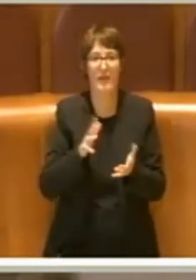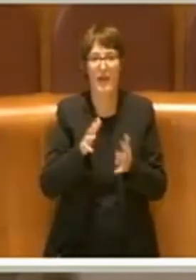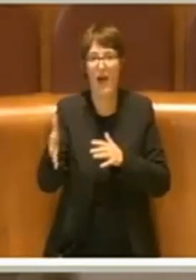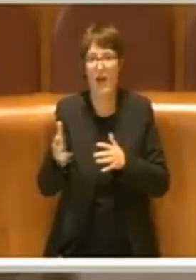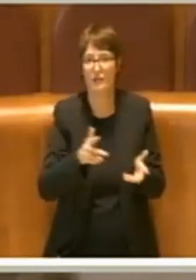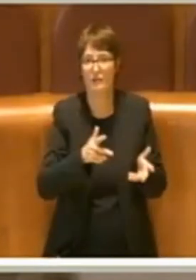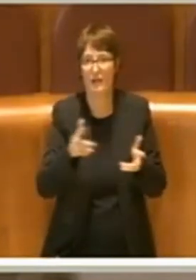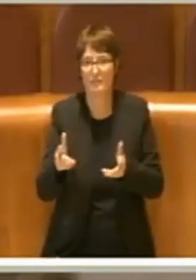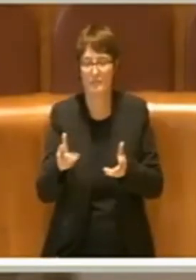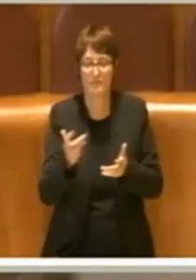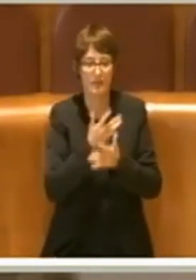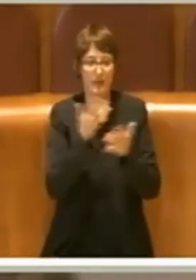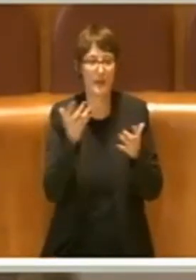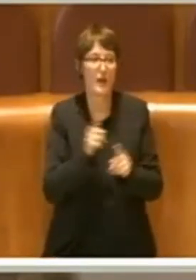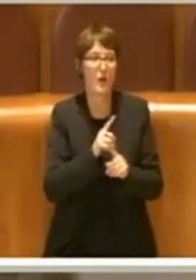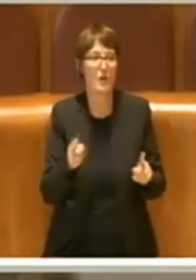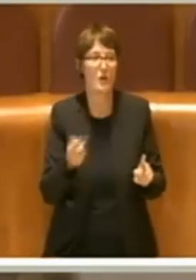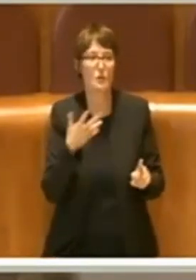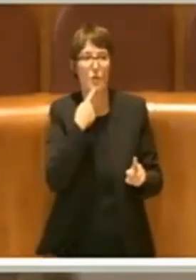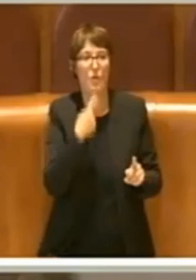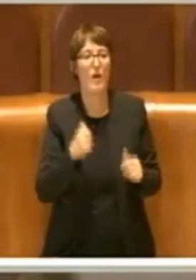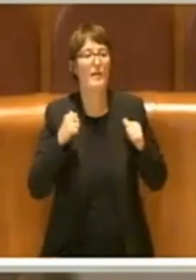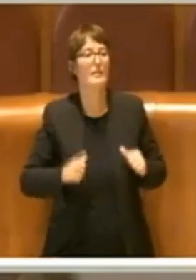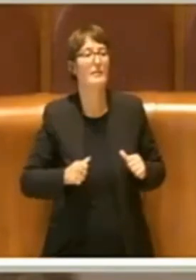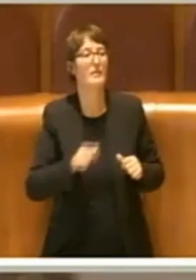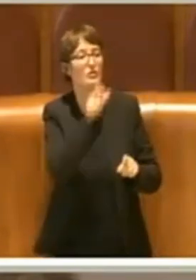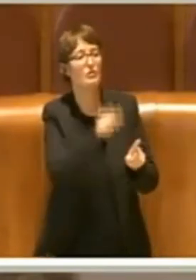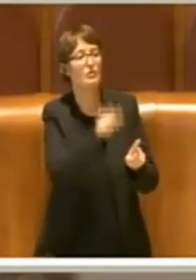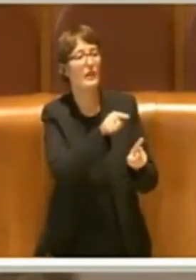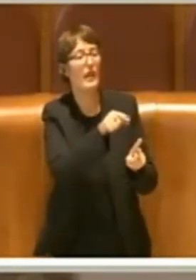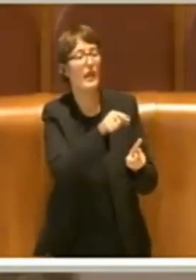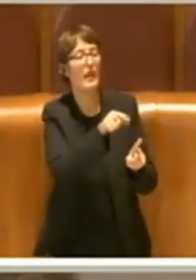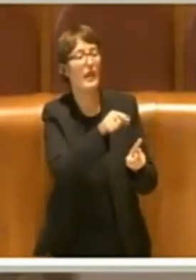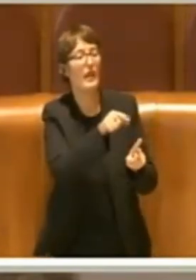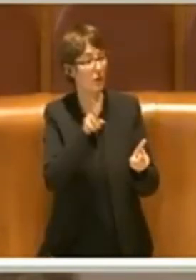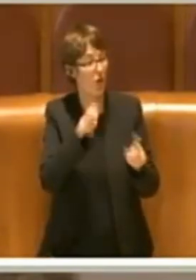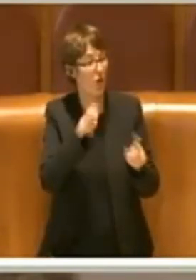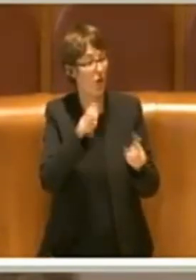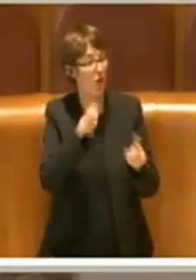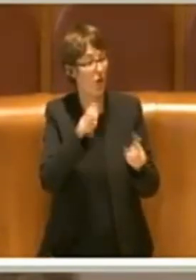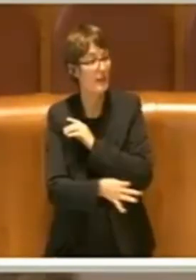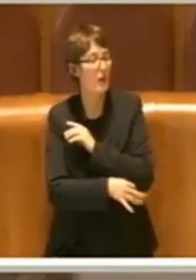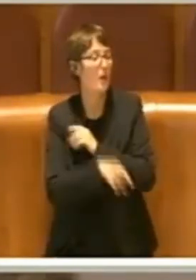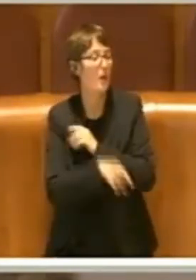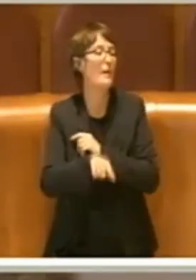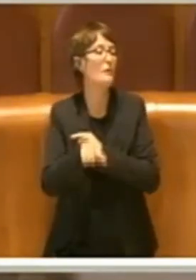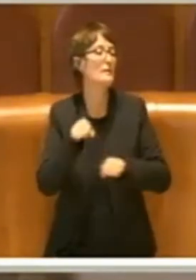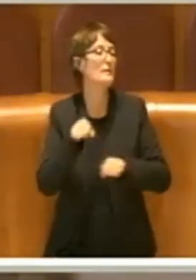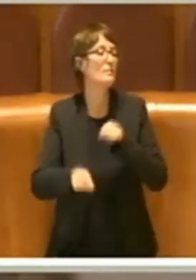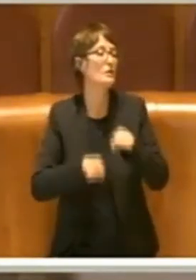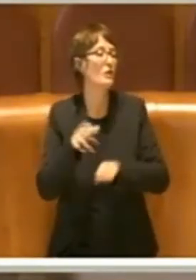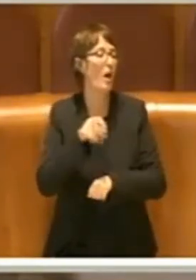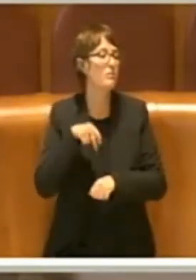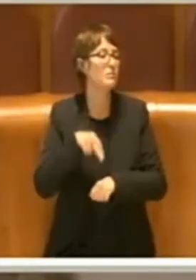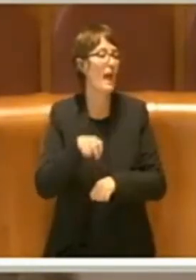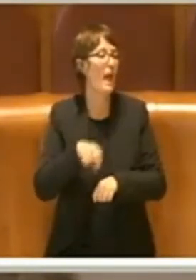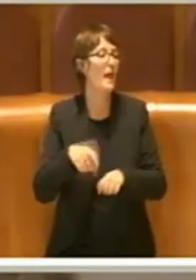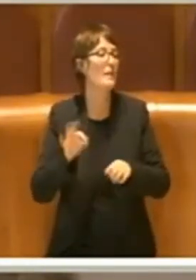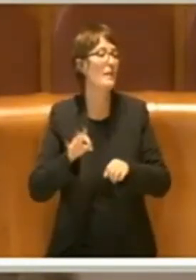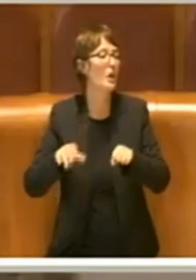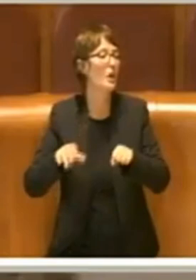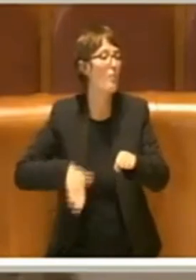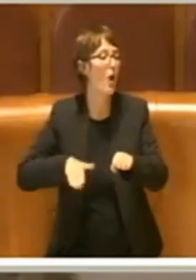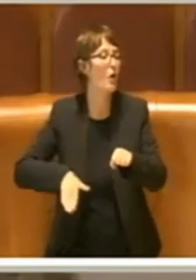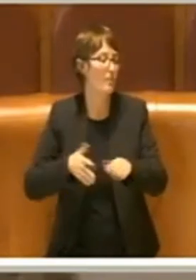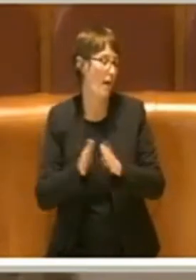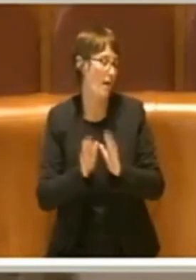mai di dire a un cittadino che per percorrere 20 km debba utilizzare il monopattino o la bicicletta o i piedi, ma è altrettanto vero